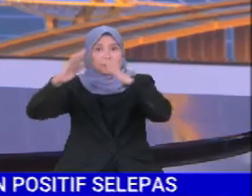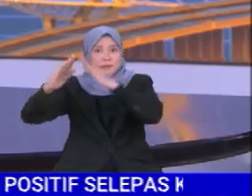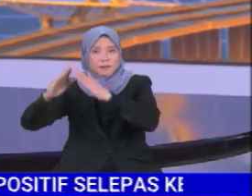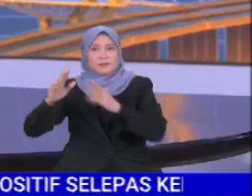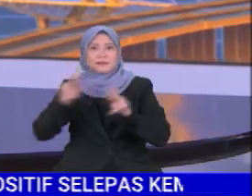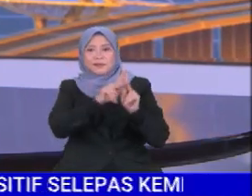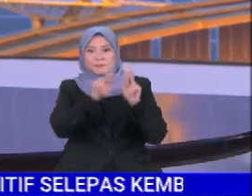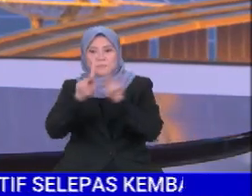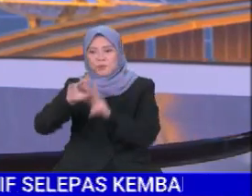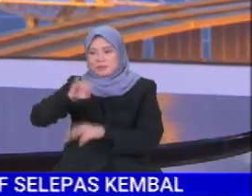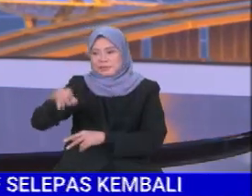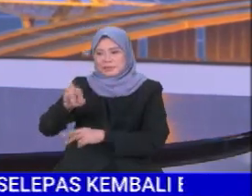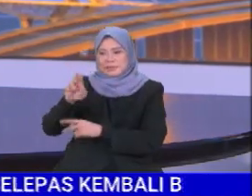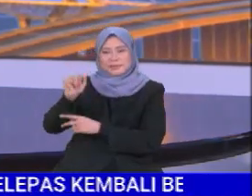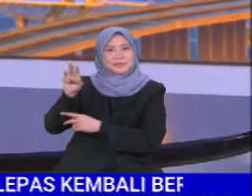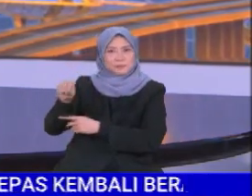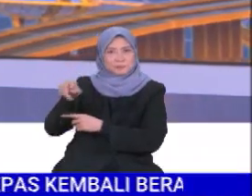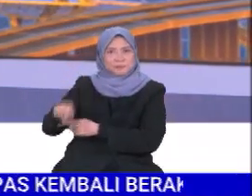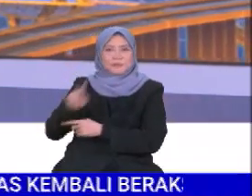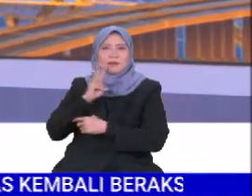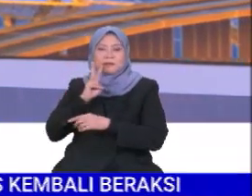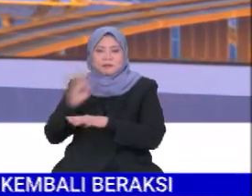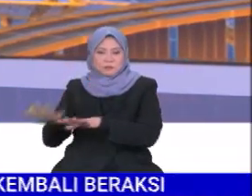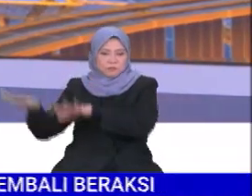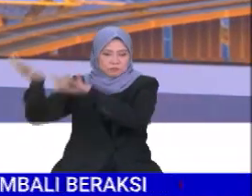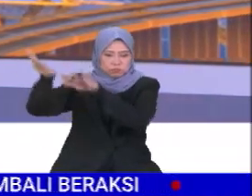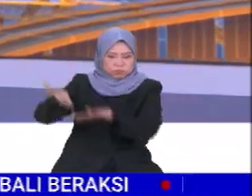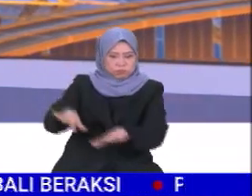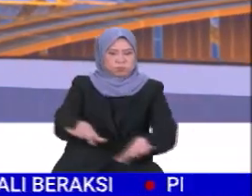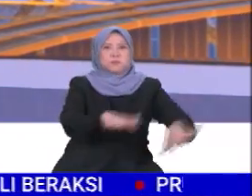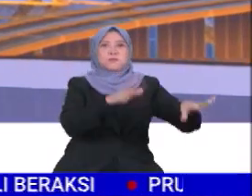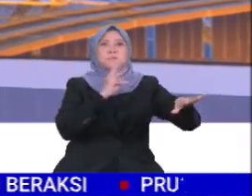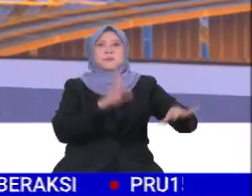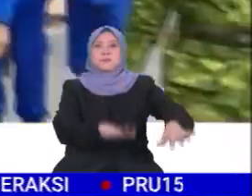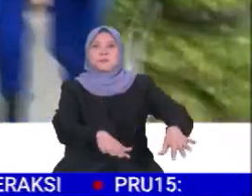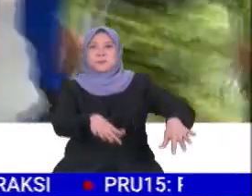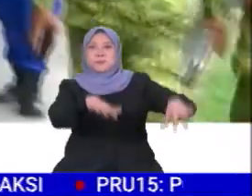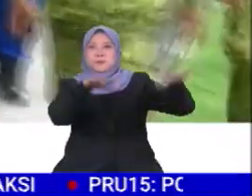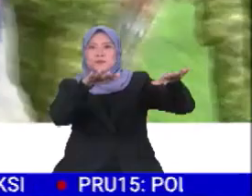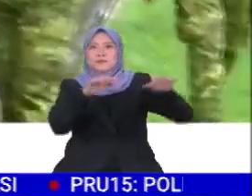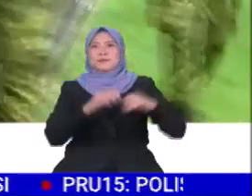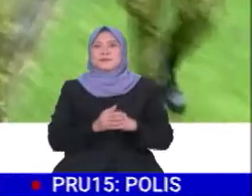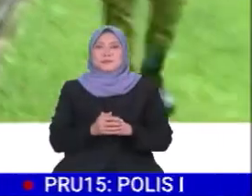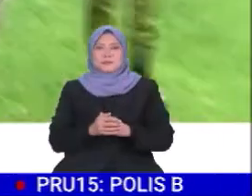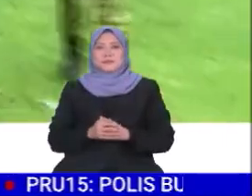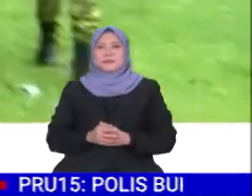Kampung Jeram Perdah digenangi air akibat limpahan Sungai Golok.